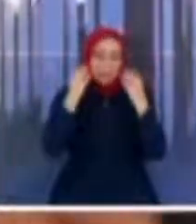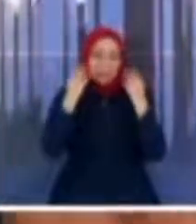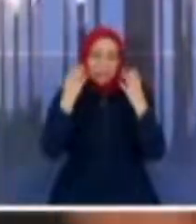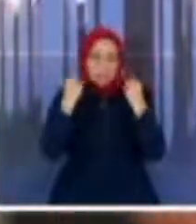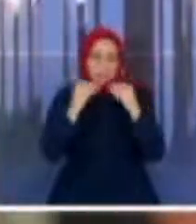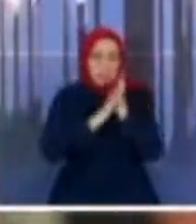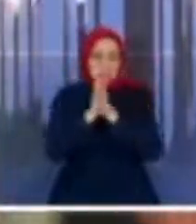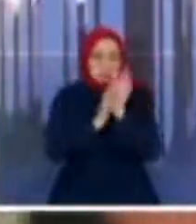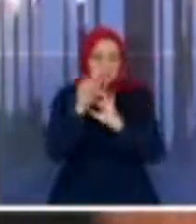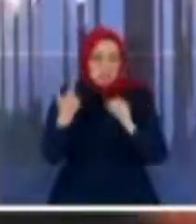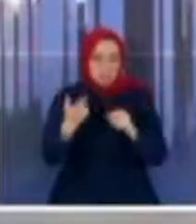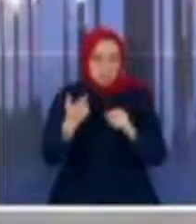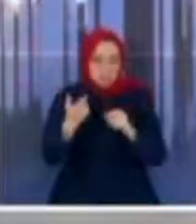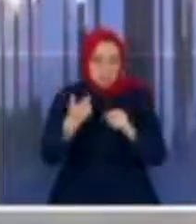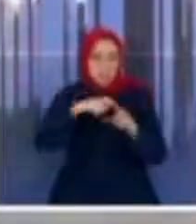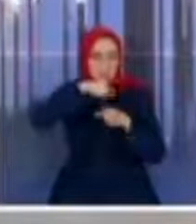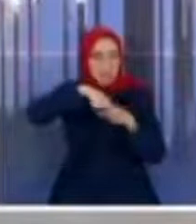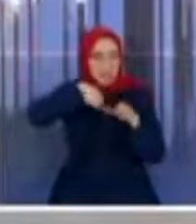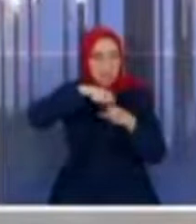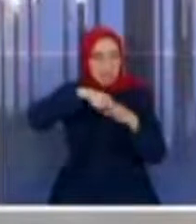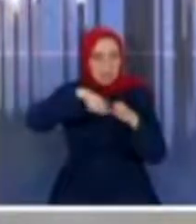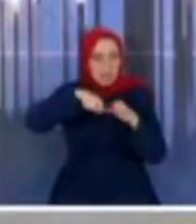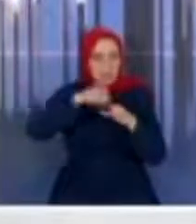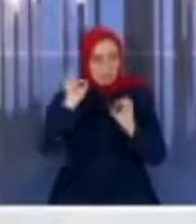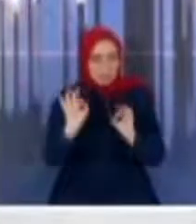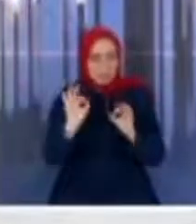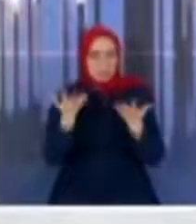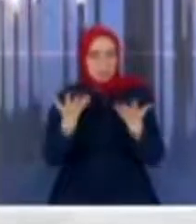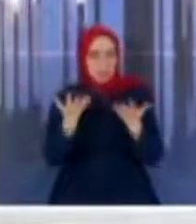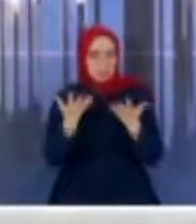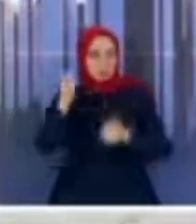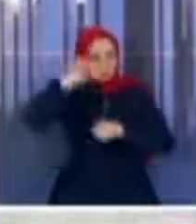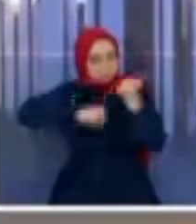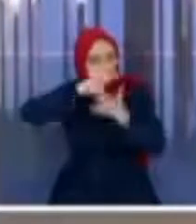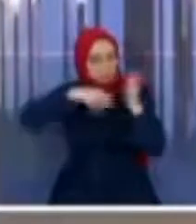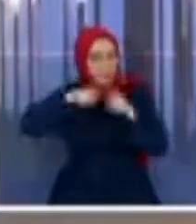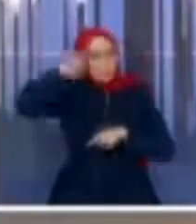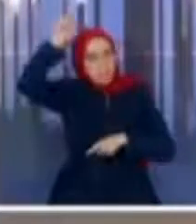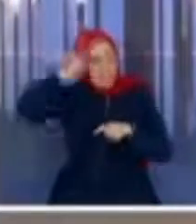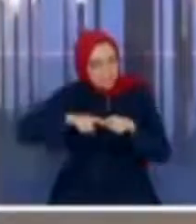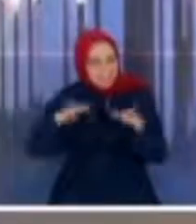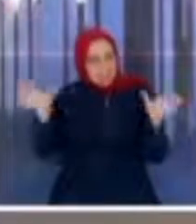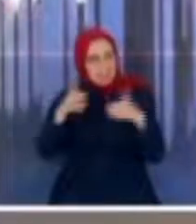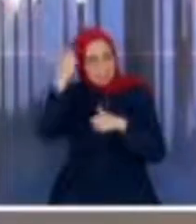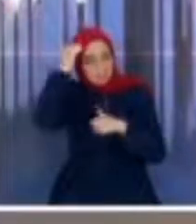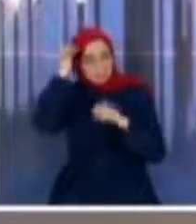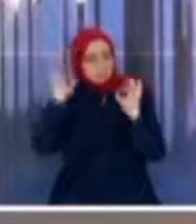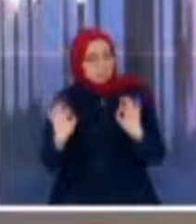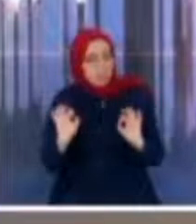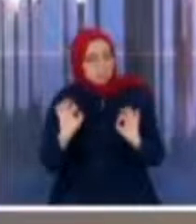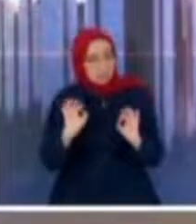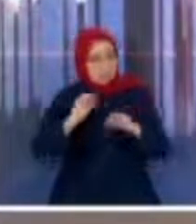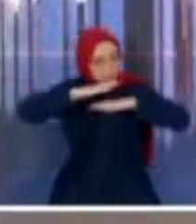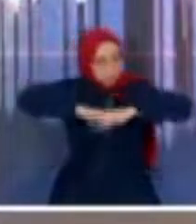التكوينية في الطبخ أو في غير، فنحاولوا كما قلت لنا نسكروا البروغرام كي تقدم اوكي الفكره الاصليه، ولكن